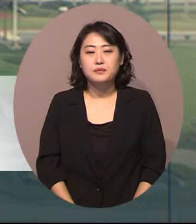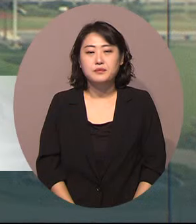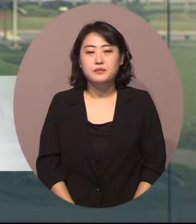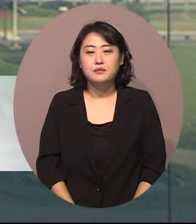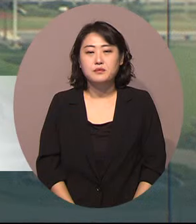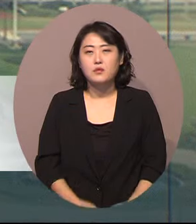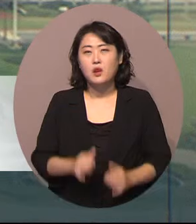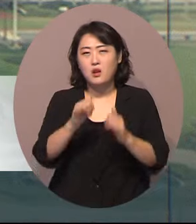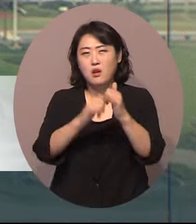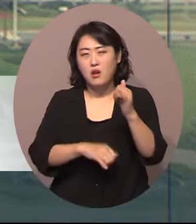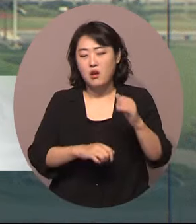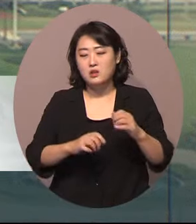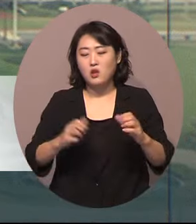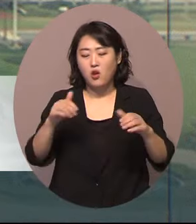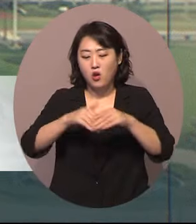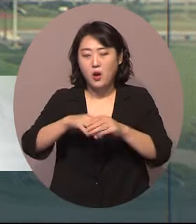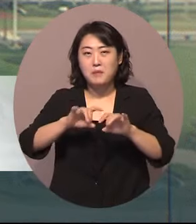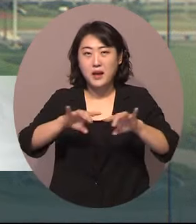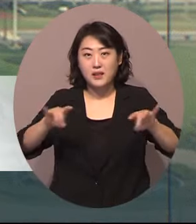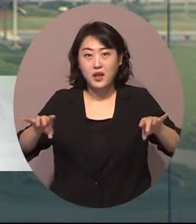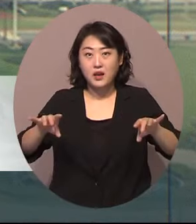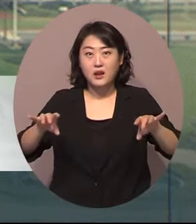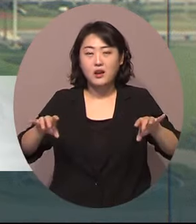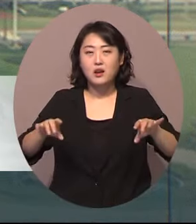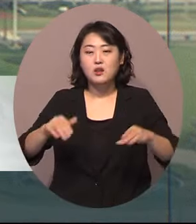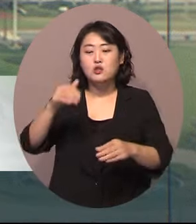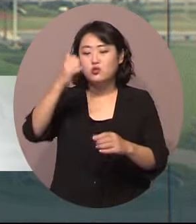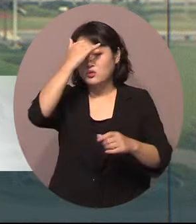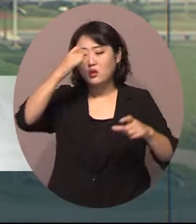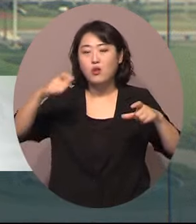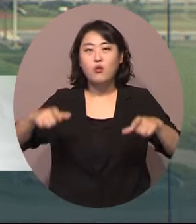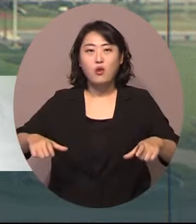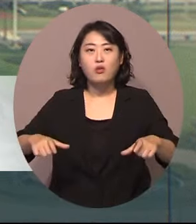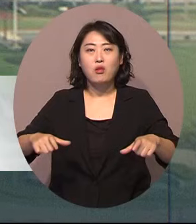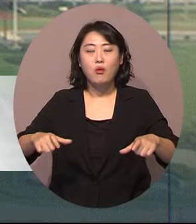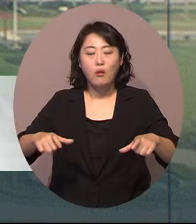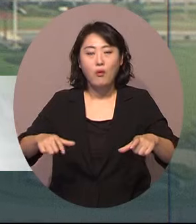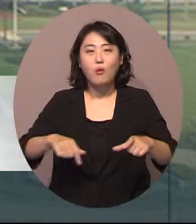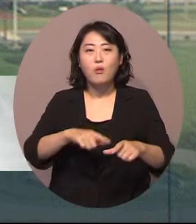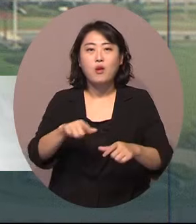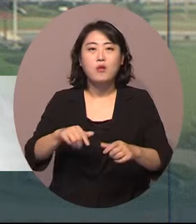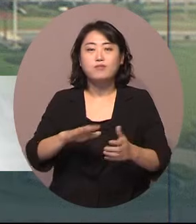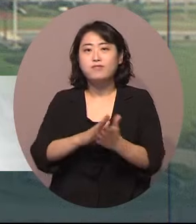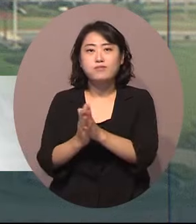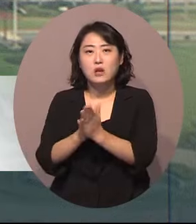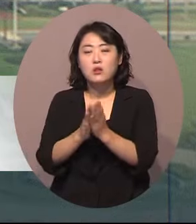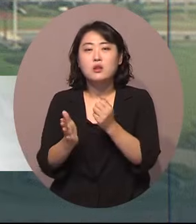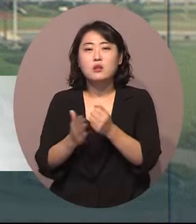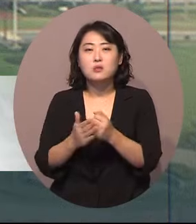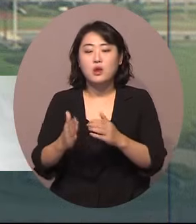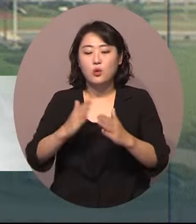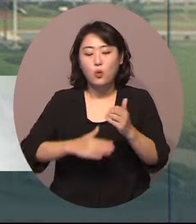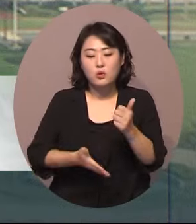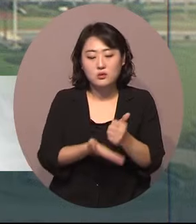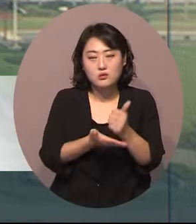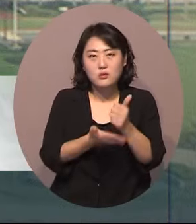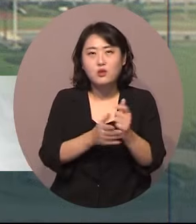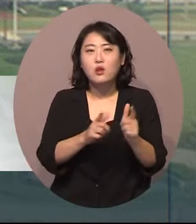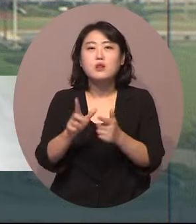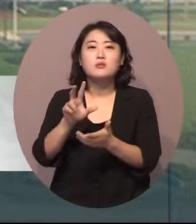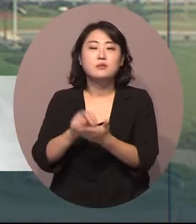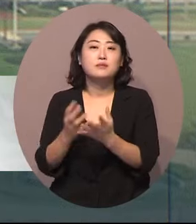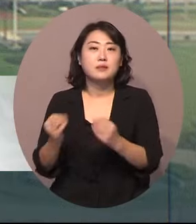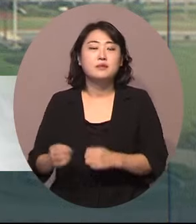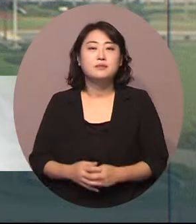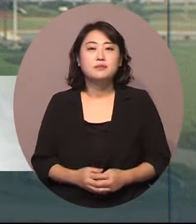역대 선거 때마다 판세를 좌우했던 충청권인 만큼 공천에서 선거 과정까지 화제도 많았습니다. 박수현